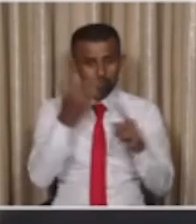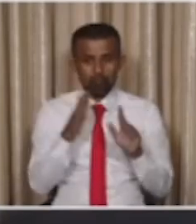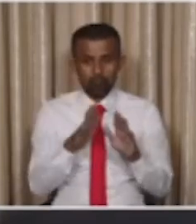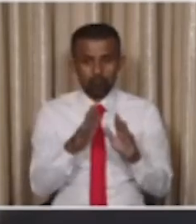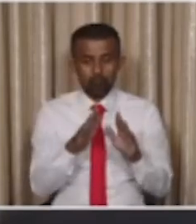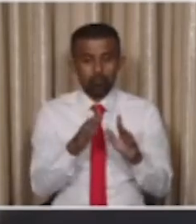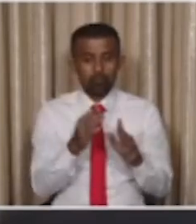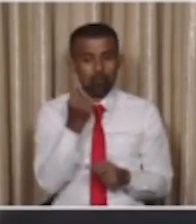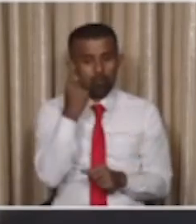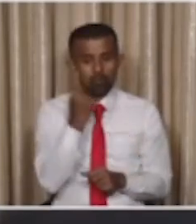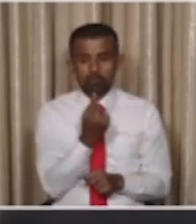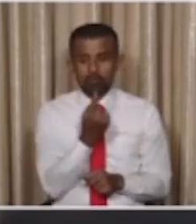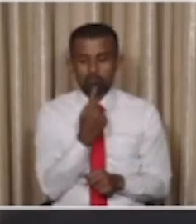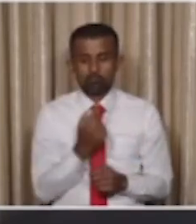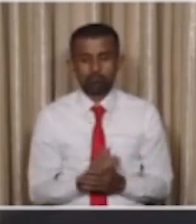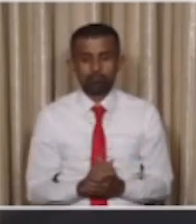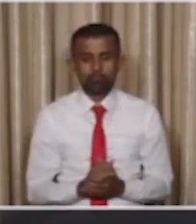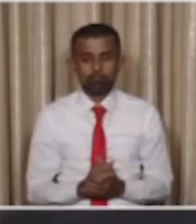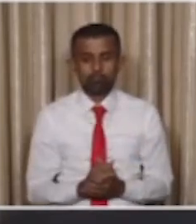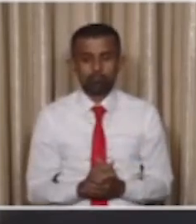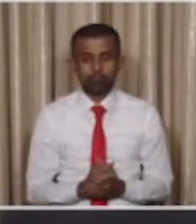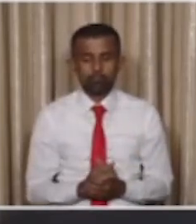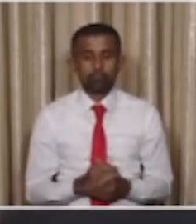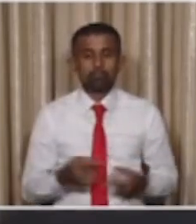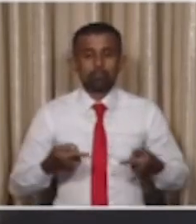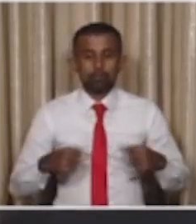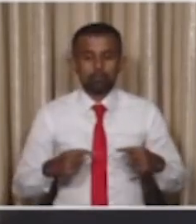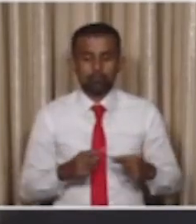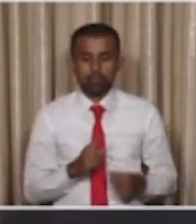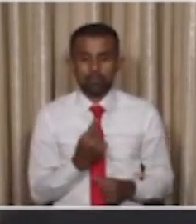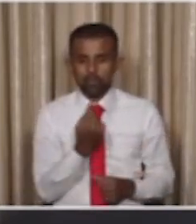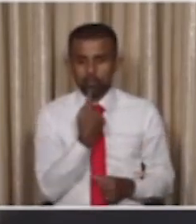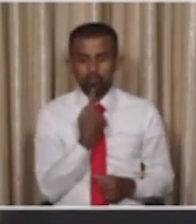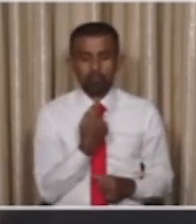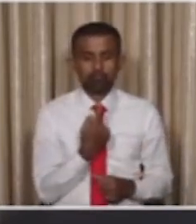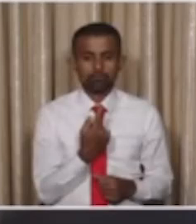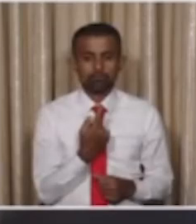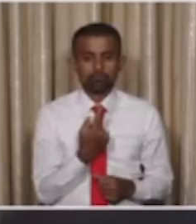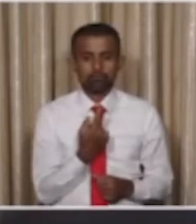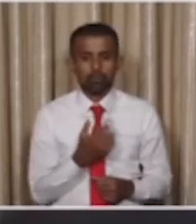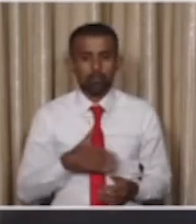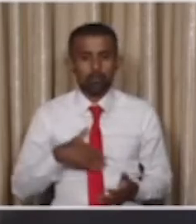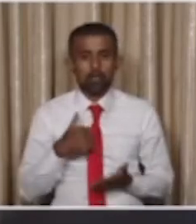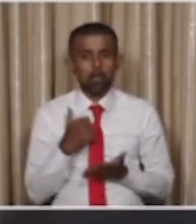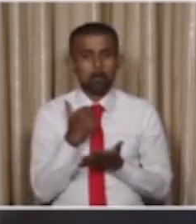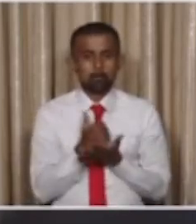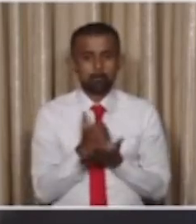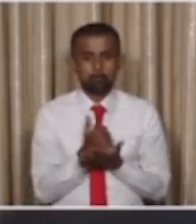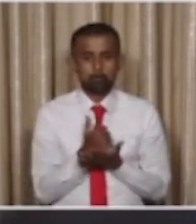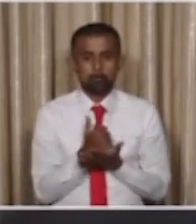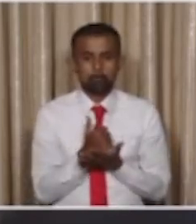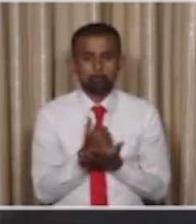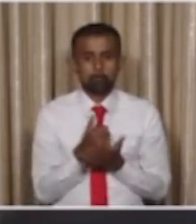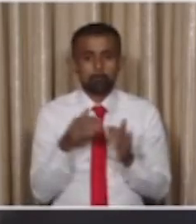ඔවුන්ගේ අදහස් ප්‍රකාශ කරන්න කියලා. ඊට පස්සේ ඔවුන් කියනවා මූලික වශයෙන් මහබැංකුව